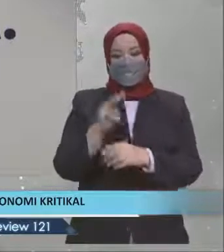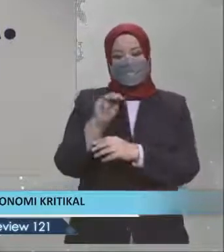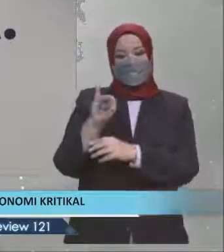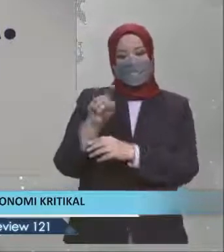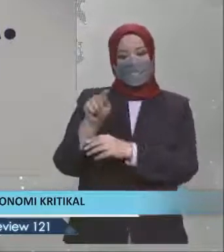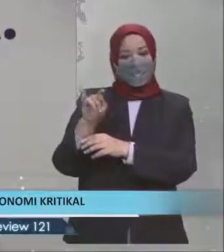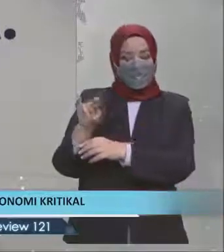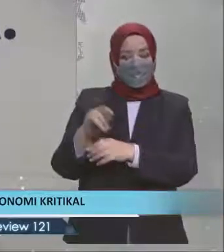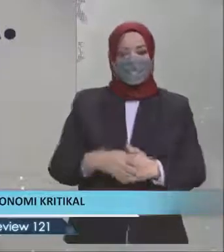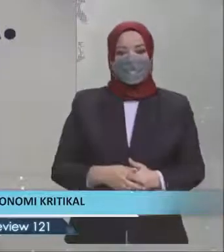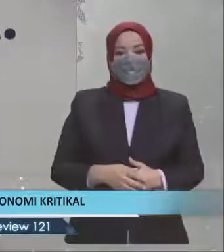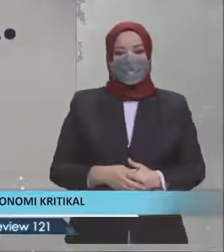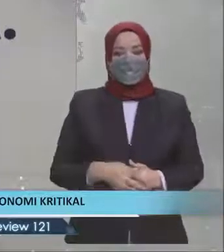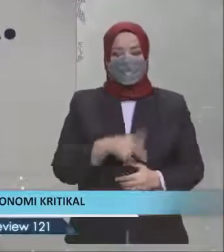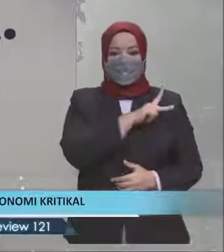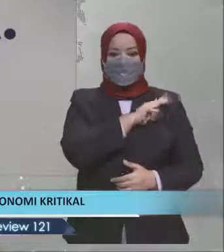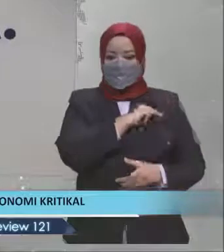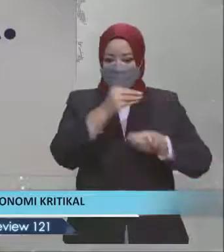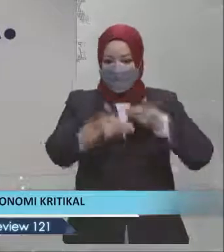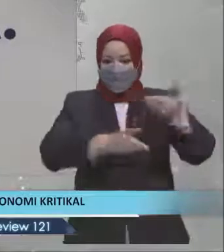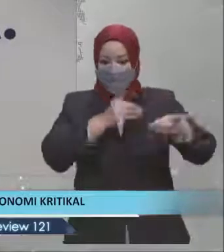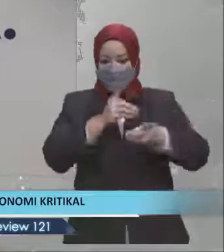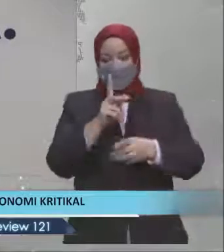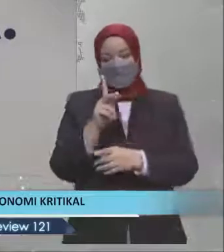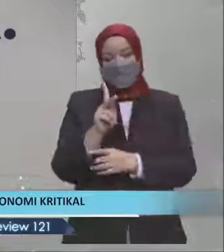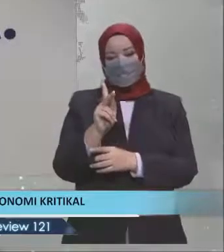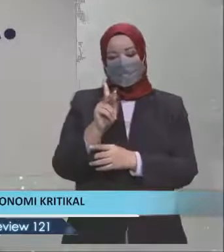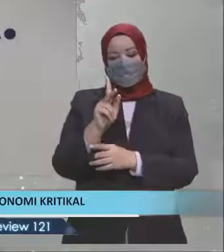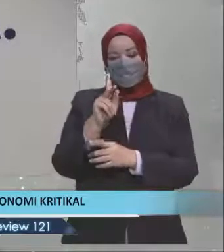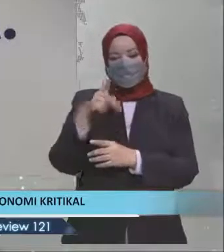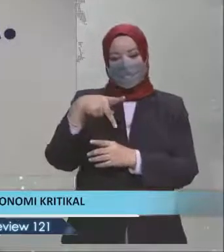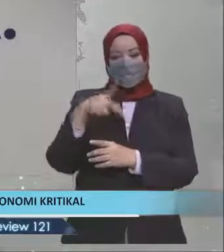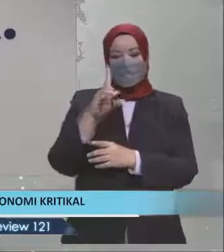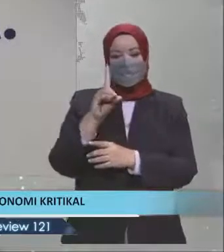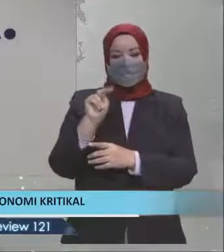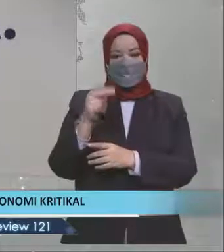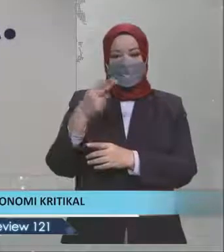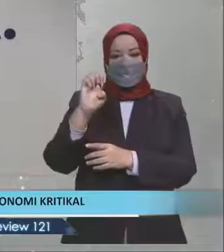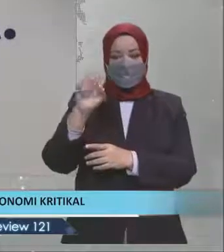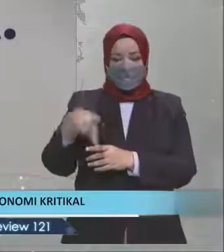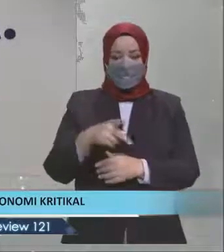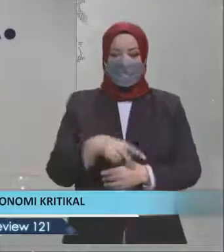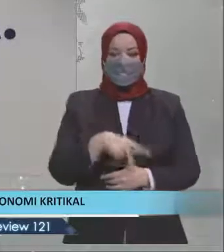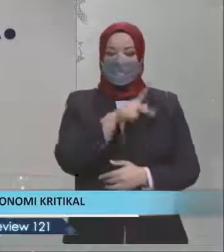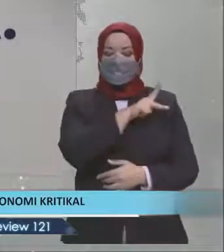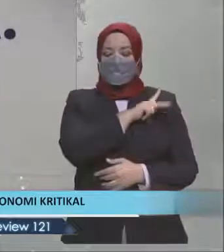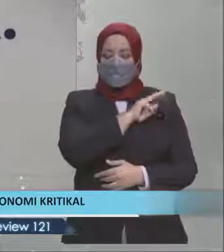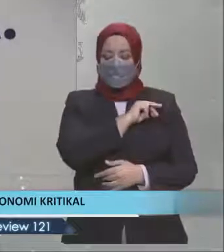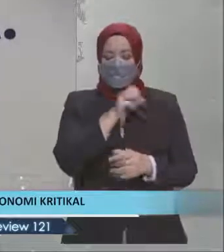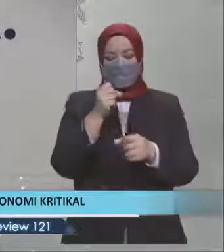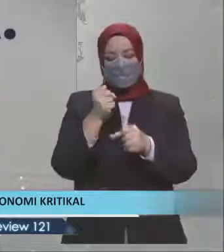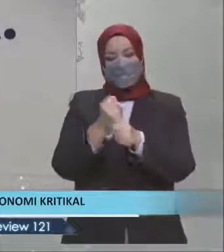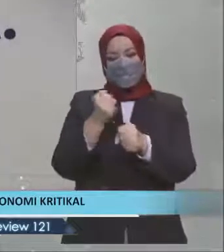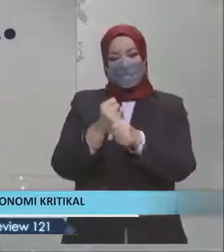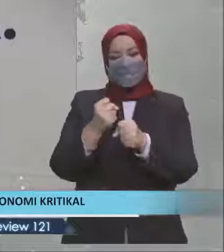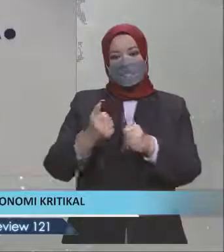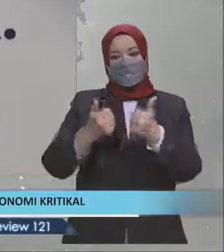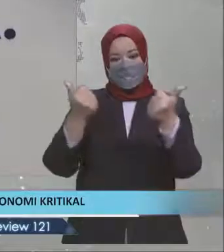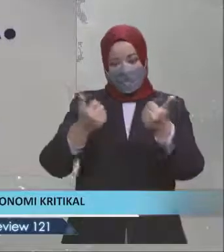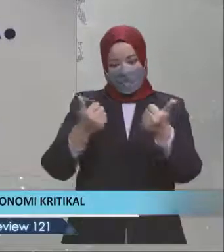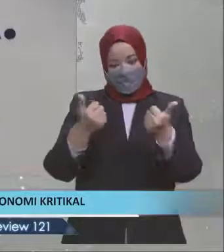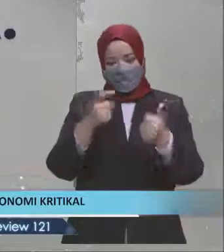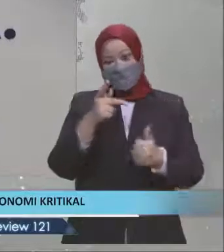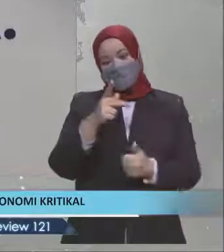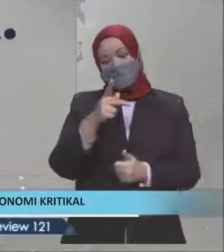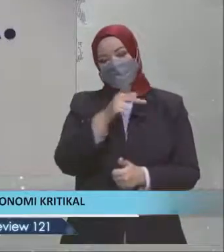MITI, Kementerian Perdagangan Dalam Negeri dan Hal Ehwal Pengguna, Kementerian Kerja Raya, Kementerian